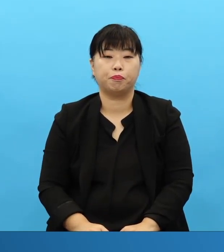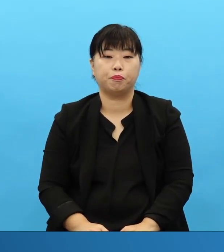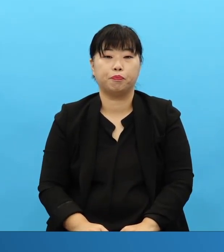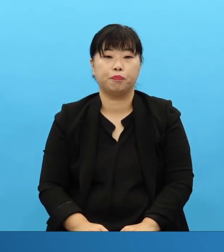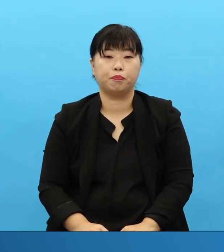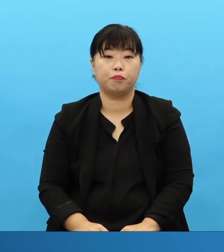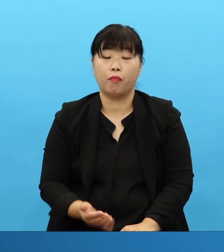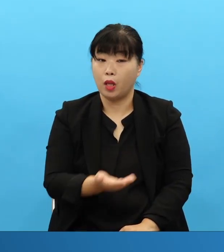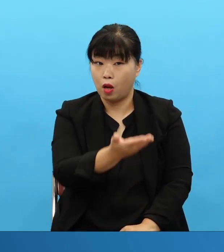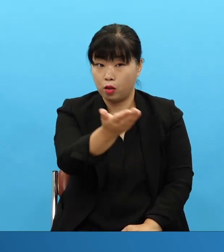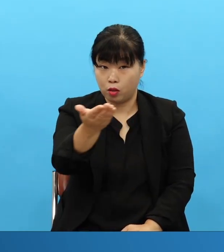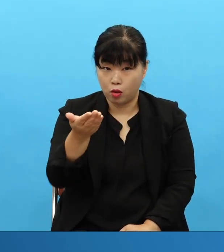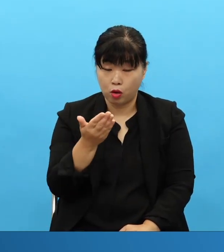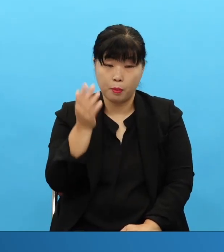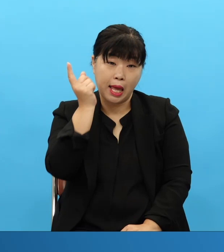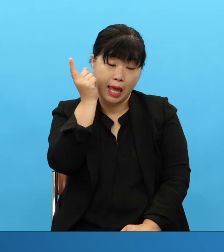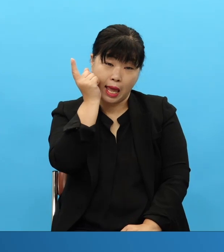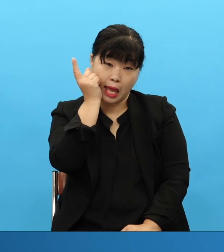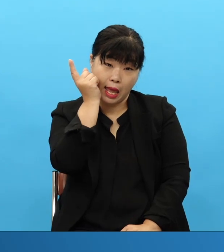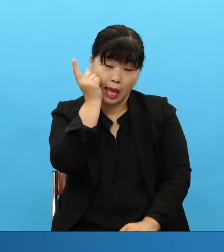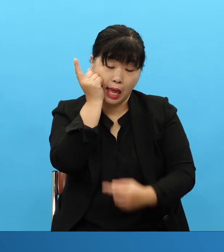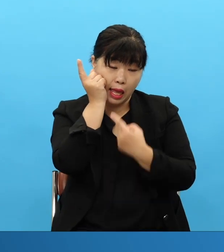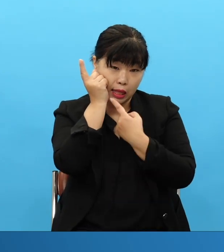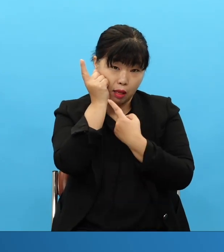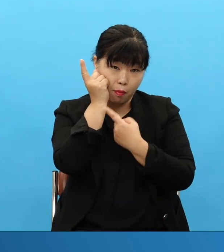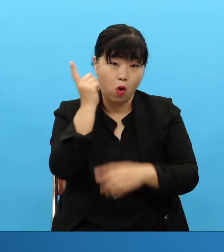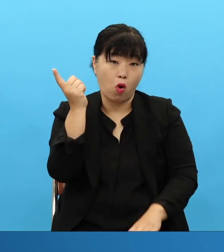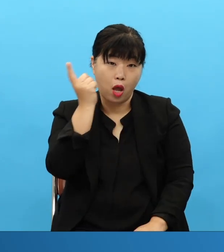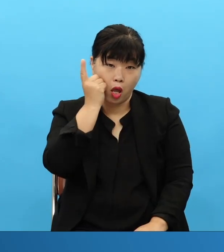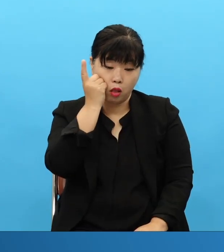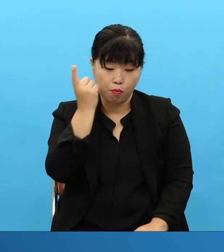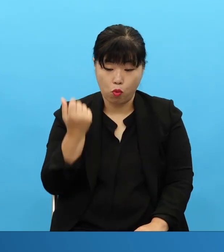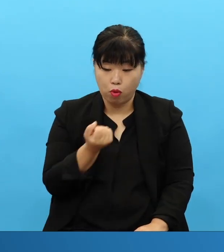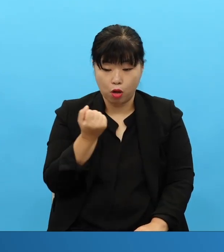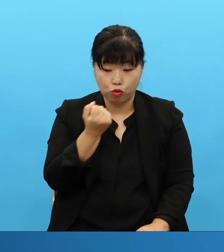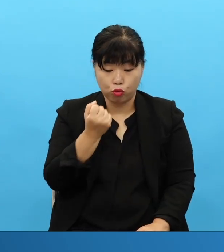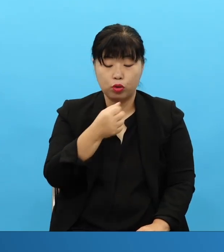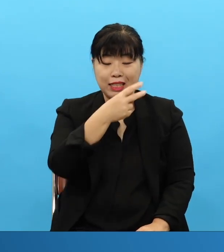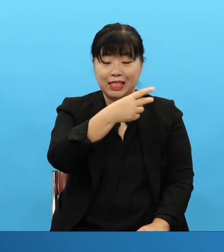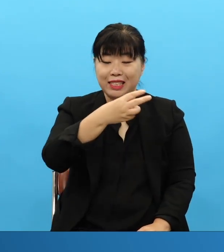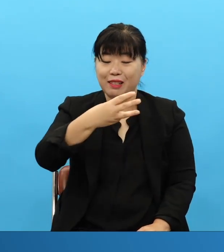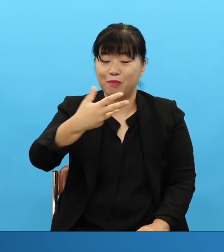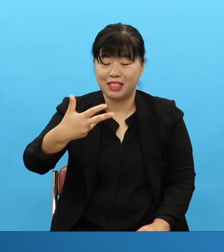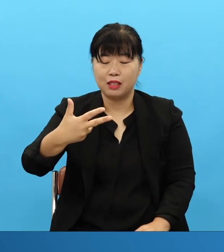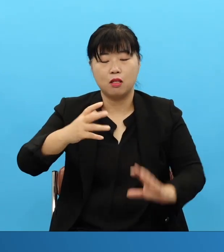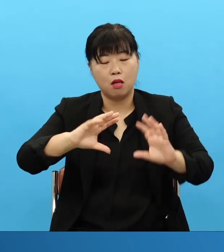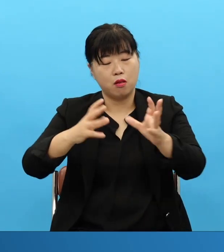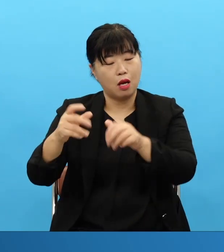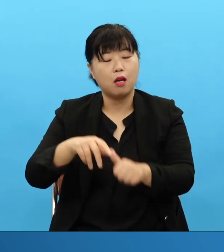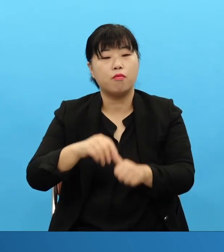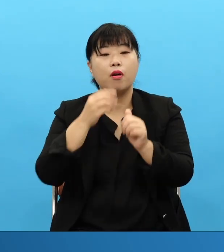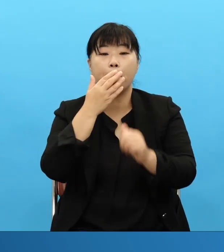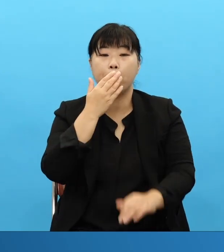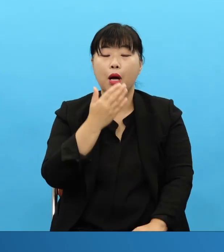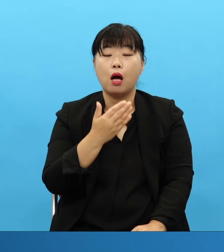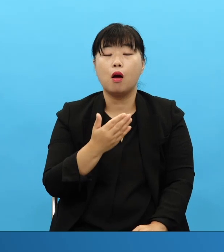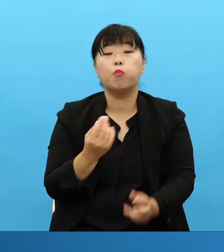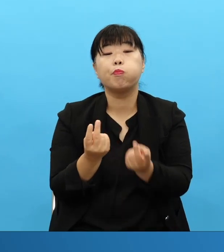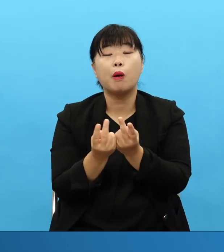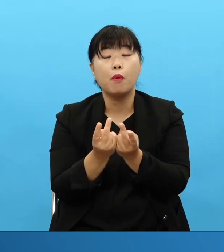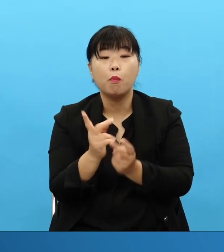impossible. 여러분이 지금 휴대폰 가지고요 237 나라 가능합니다. That right now, with your cell phone, you can reach the 237 nations.